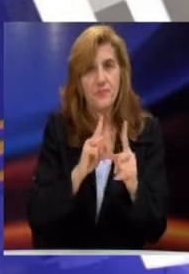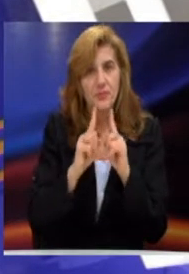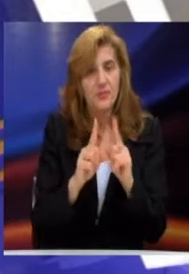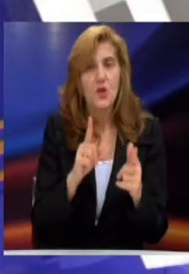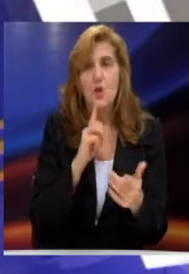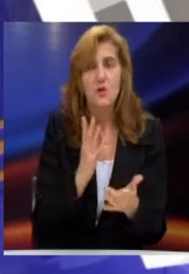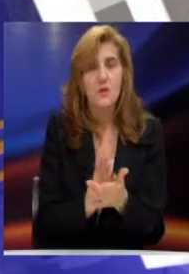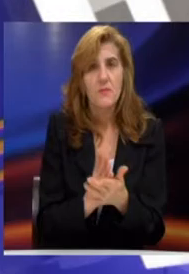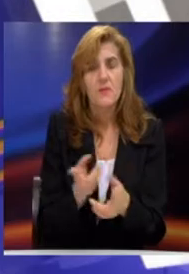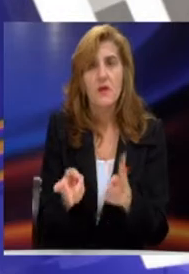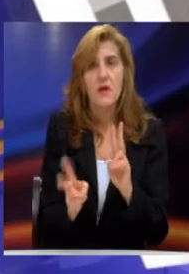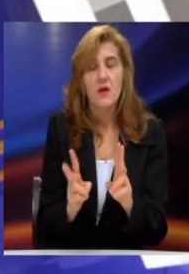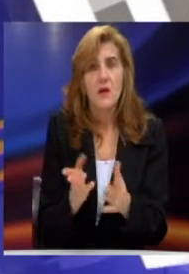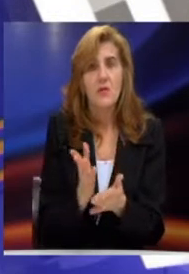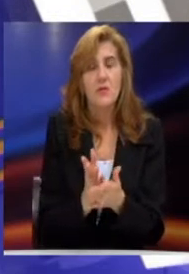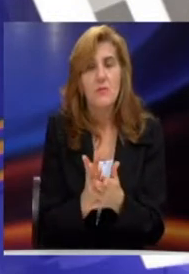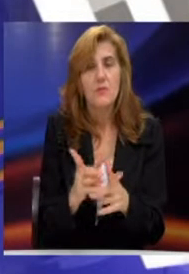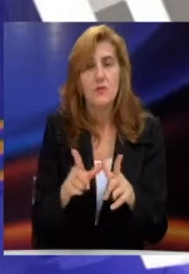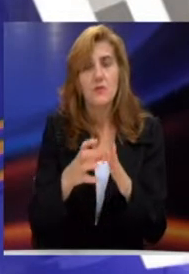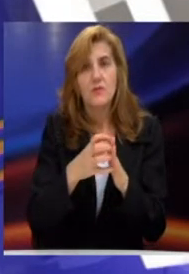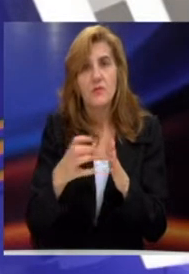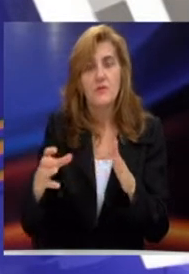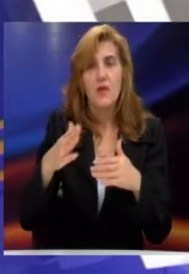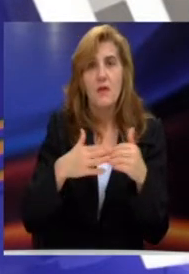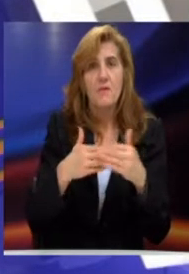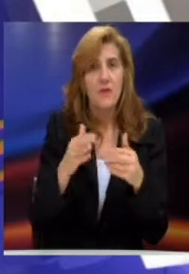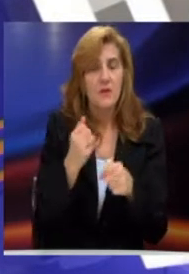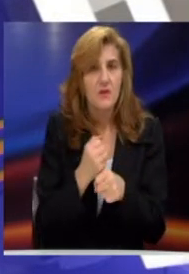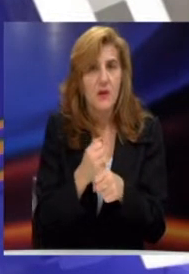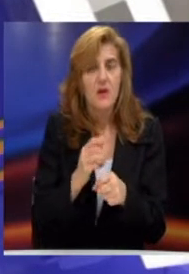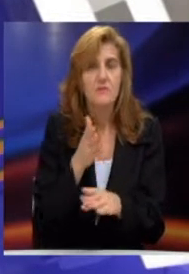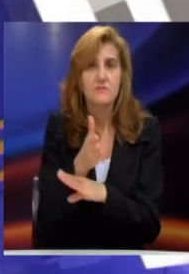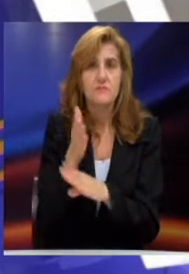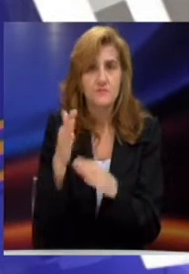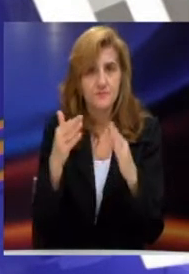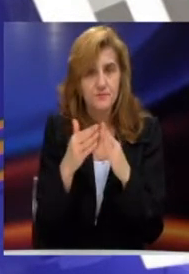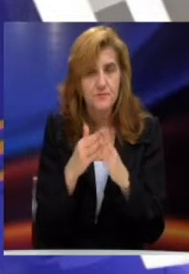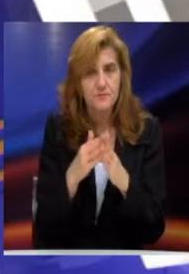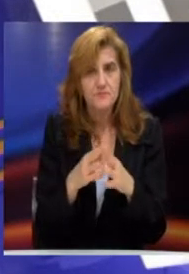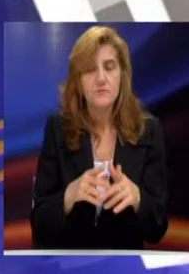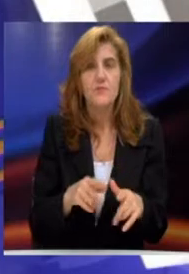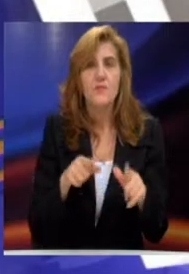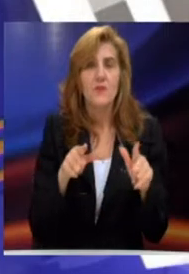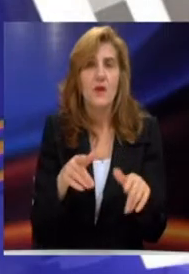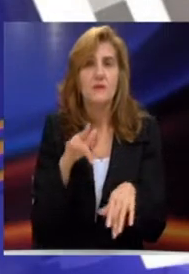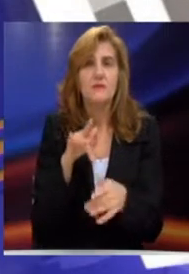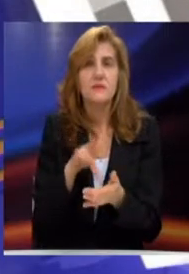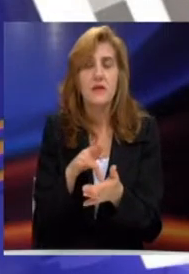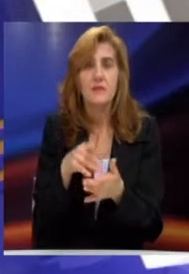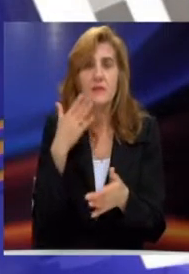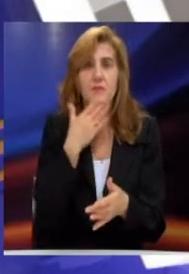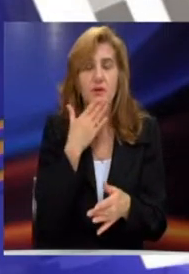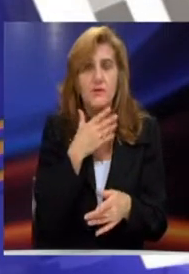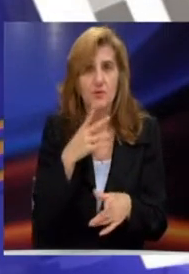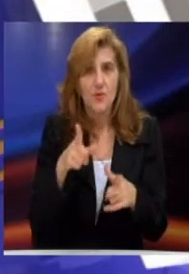Caritasom, kojima se određuje način realizacije saradnje u oblasti praktične nastave na terenu. Caritas i Srednja medicinska škola